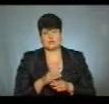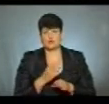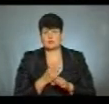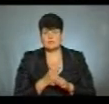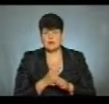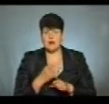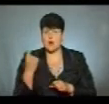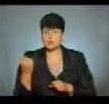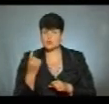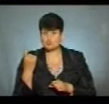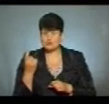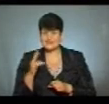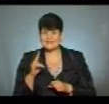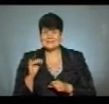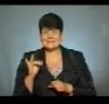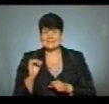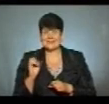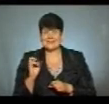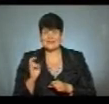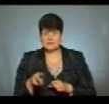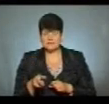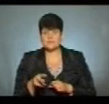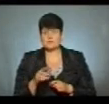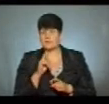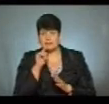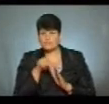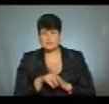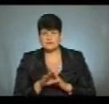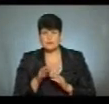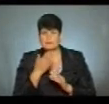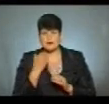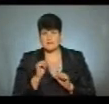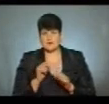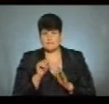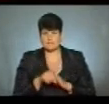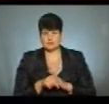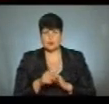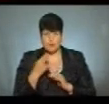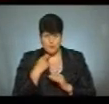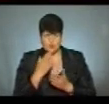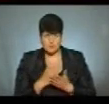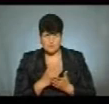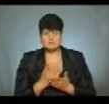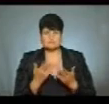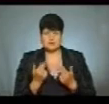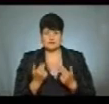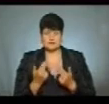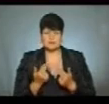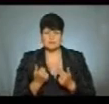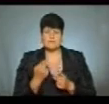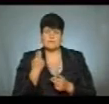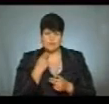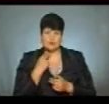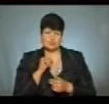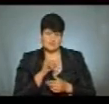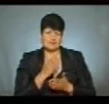самий господарський цикл всередині структури, ми не вмішуємося, ми не маємо права вмішуватися. Тобто борг зараз є? Борг зараз, наскільки я знаю, що